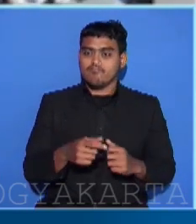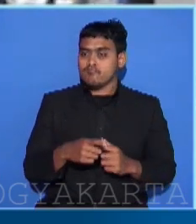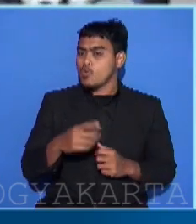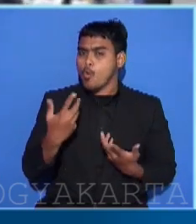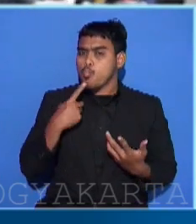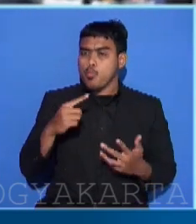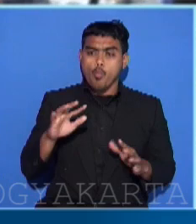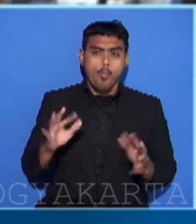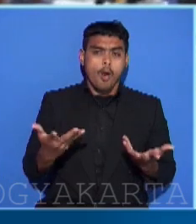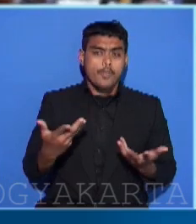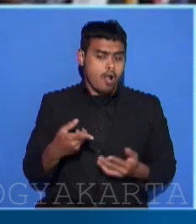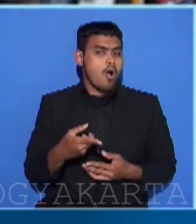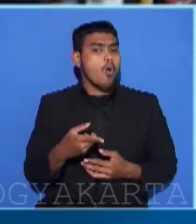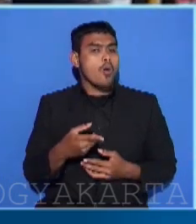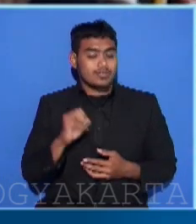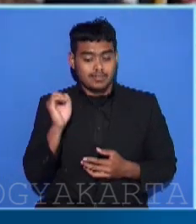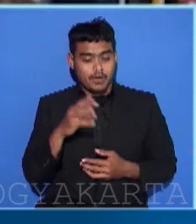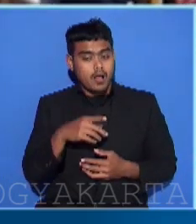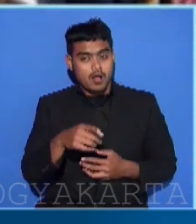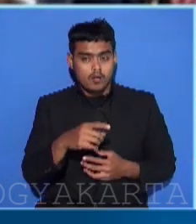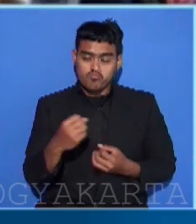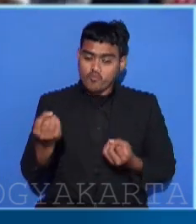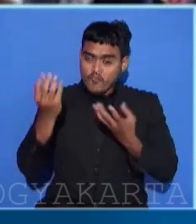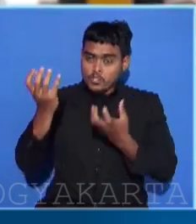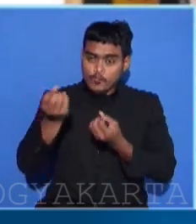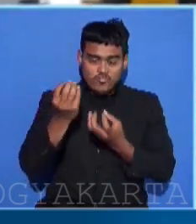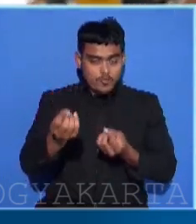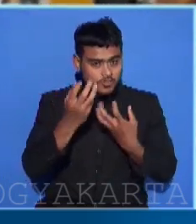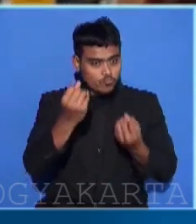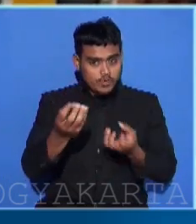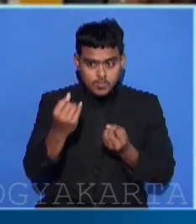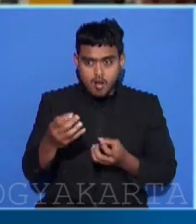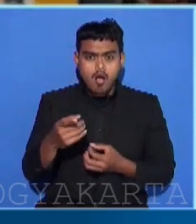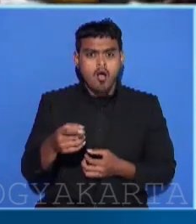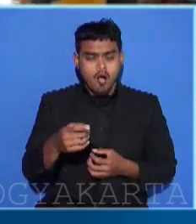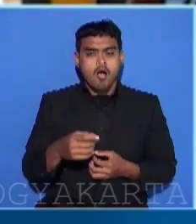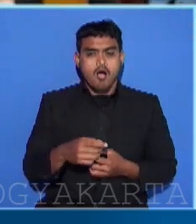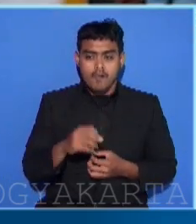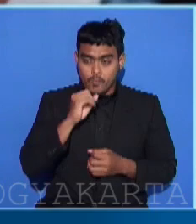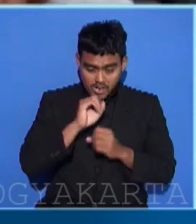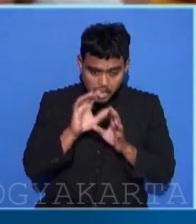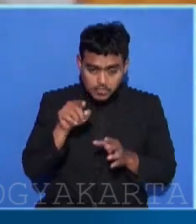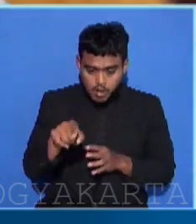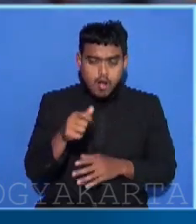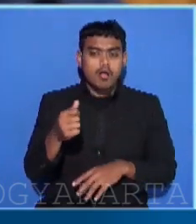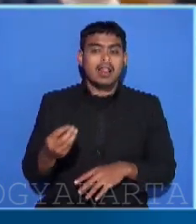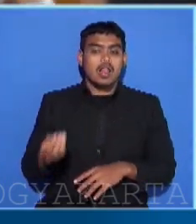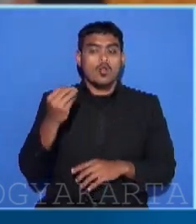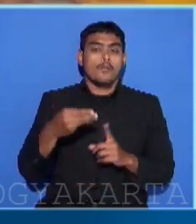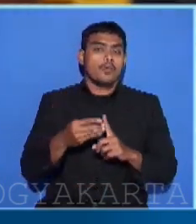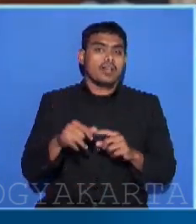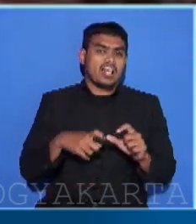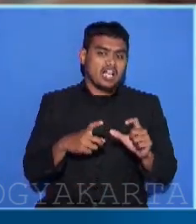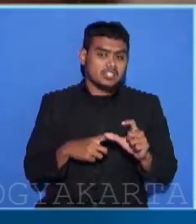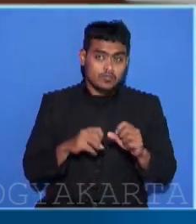pemberian informasi dan menangani pengaduan peserta di rumah sakit. Direktur Utama BPJS Kesehatan Gufron Mukti saat